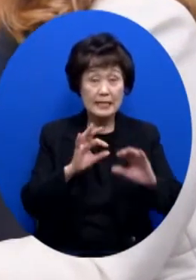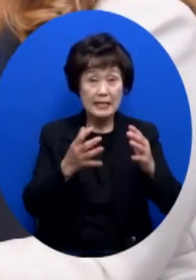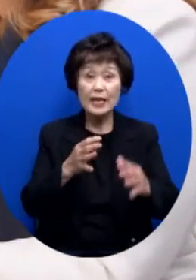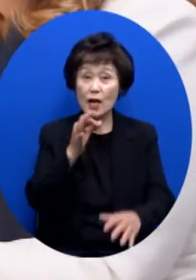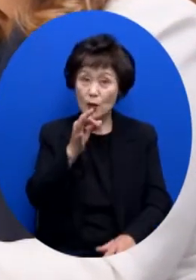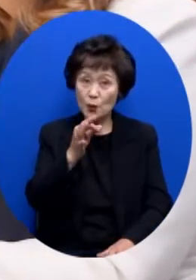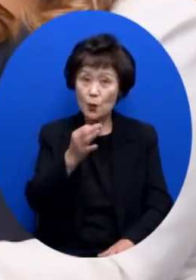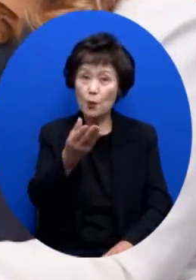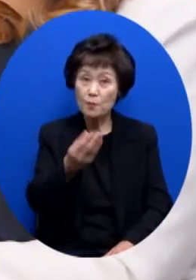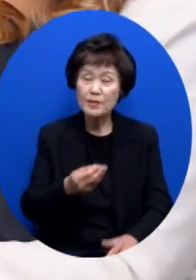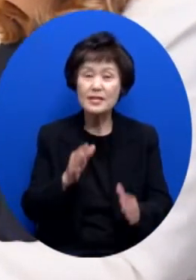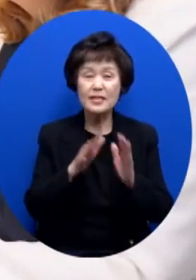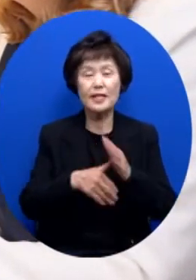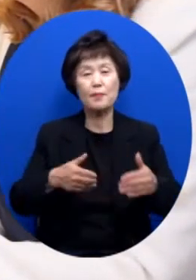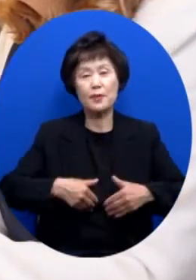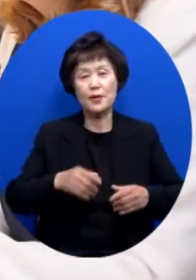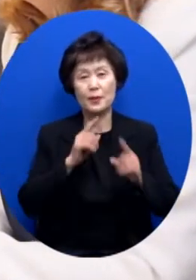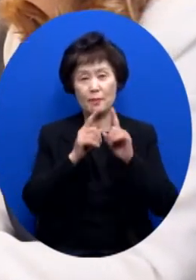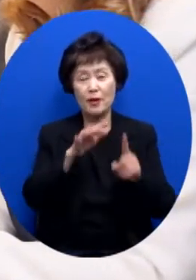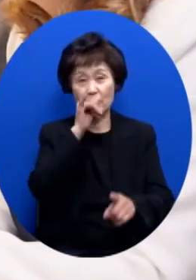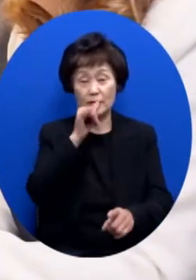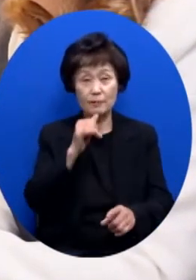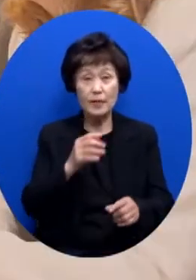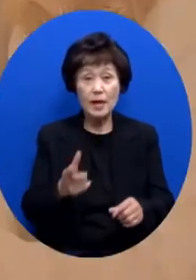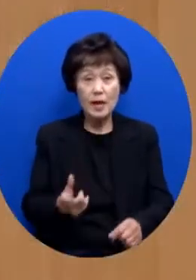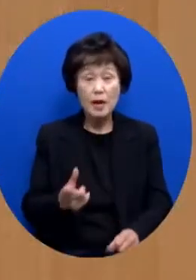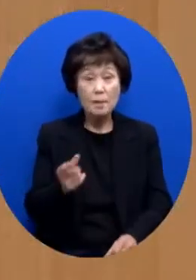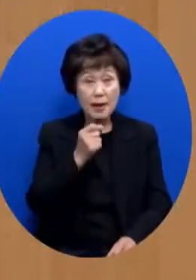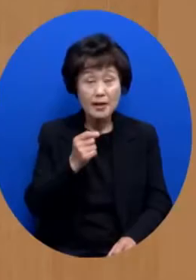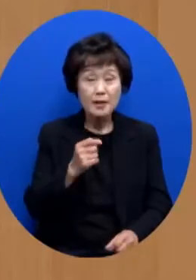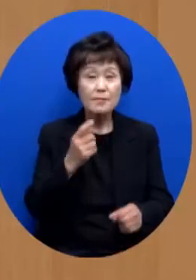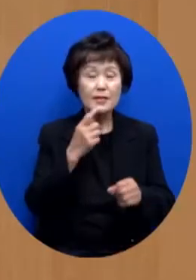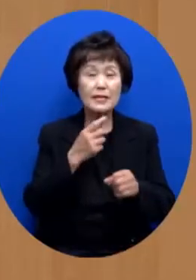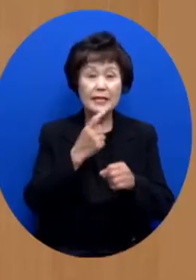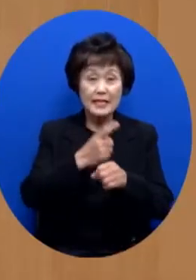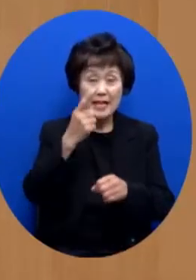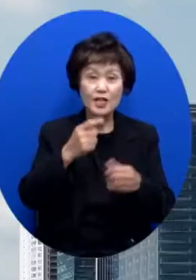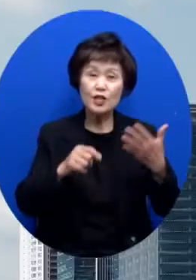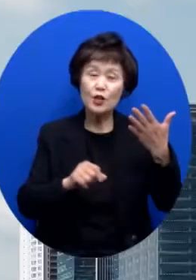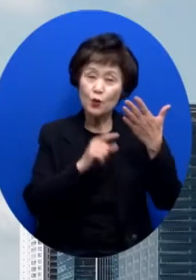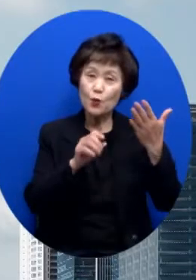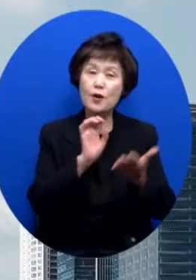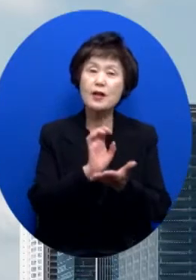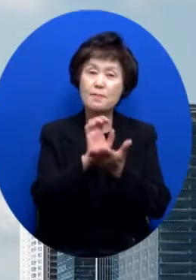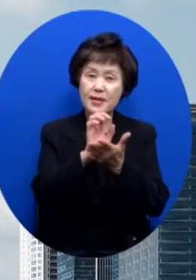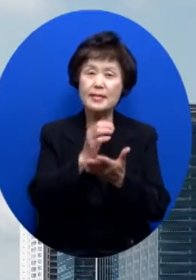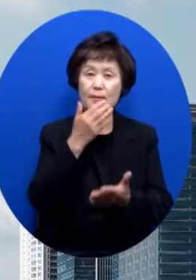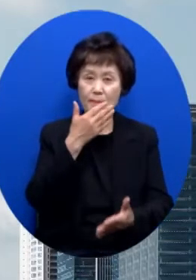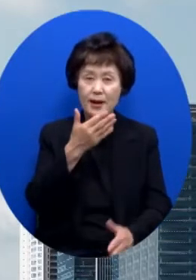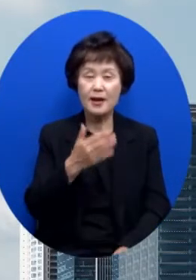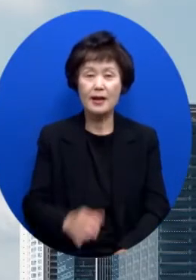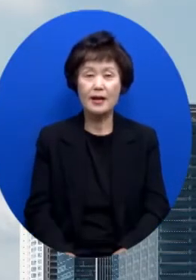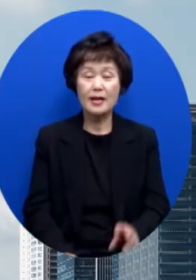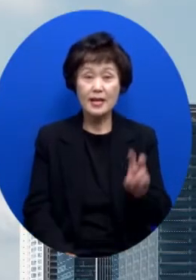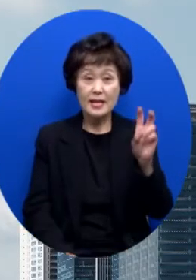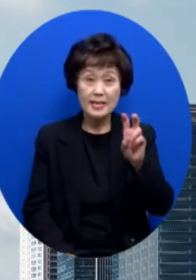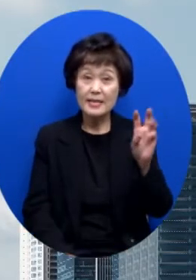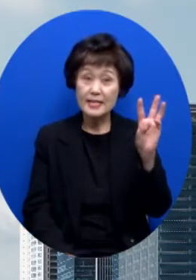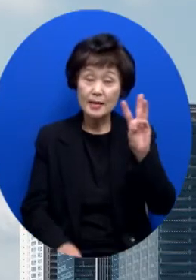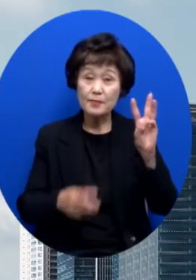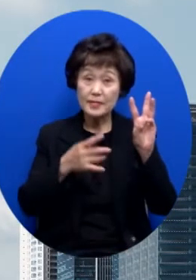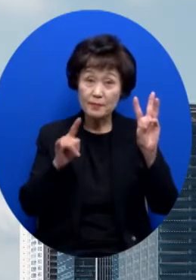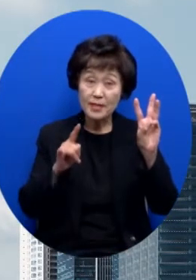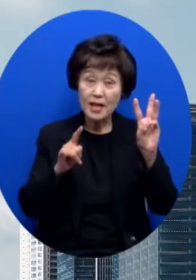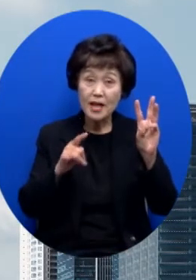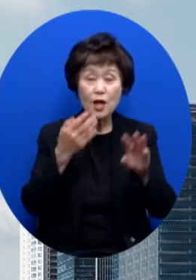굉장히 필요하다고 강조했습니다. 이르면 내년 9월 편입될 수 있을 것으로 보입니다. 20, 30대 외국인 10명 가운데